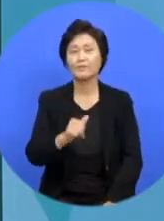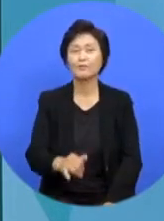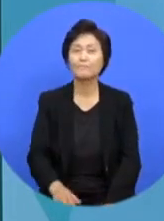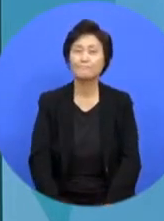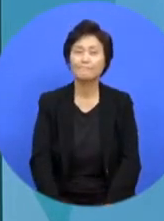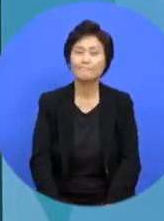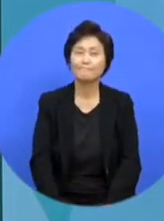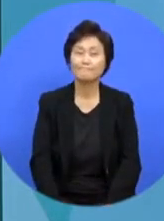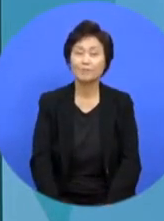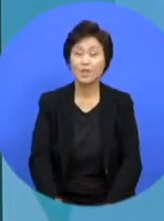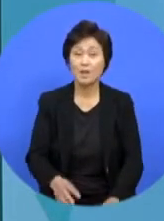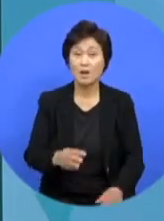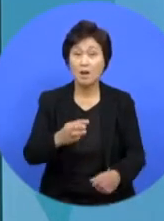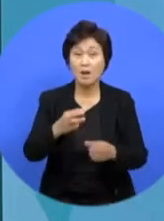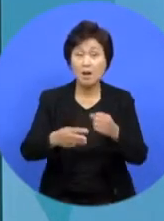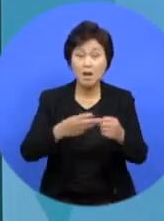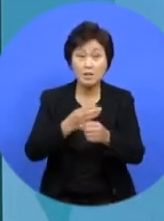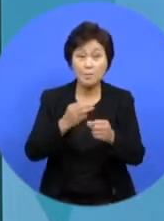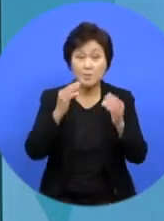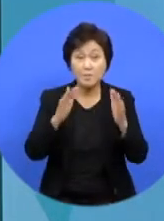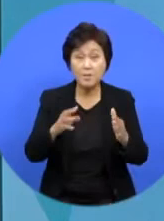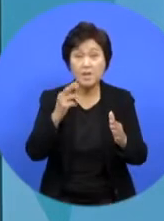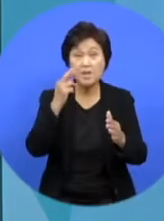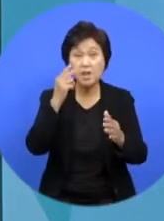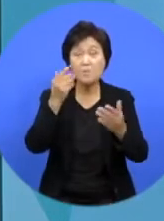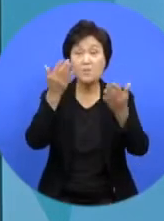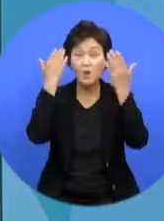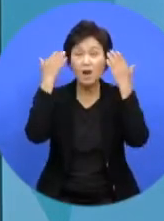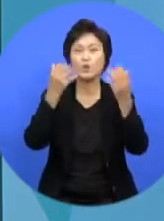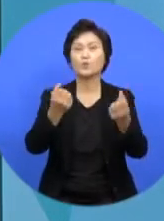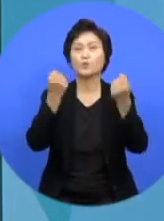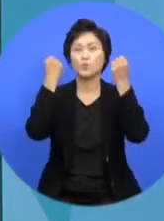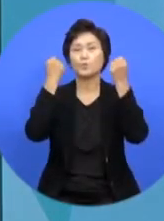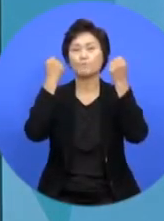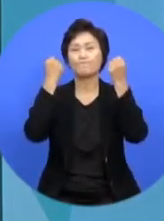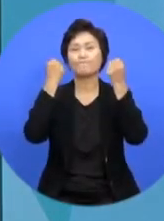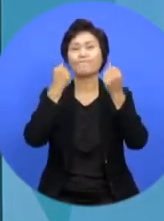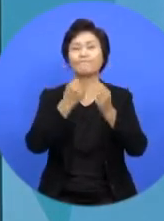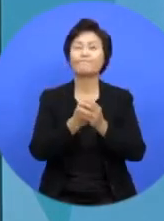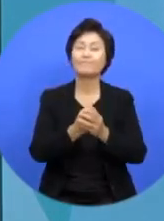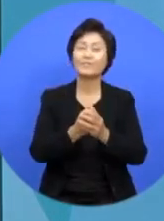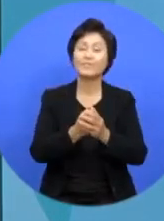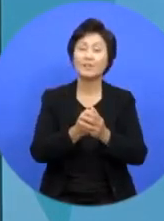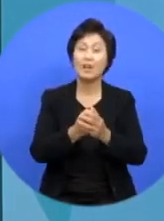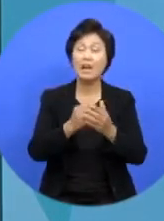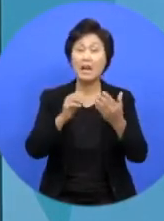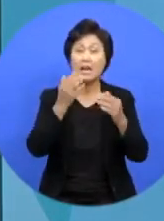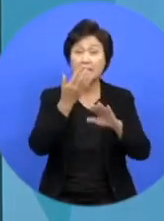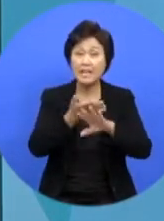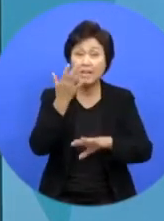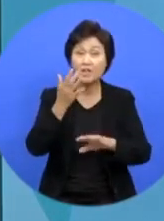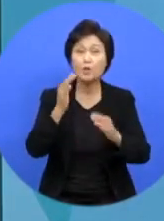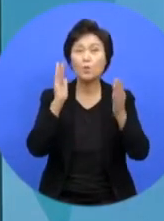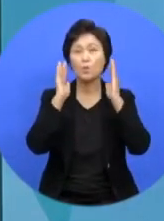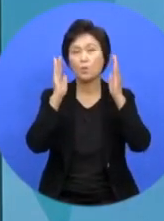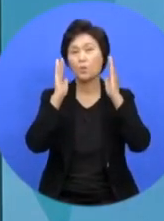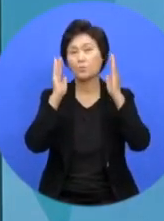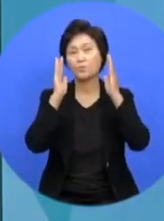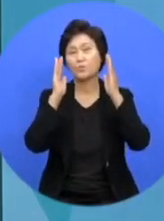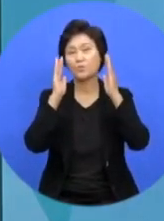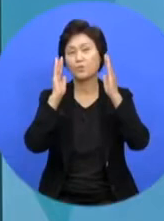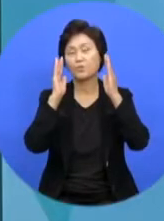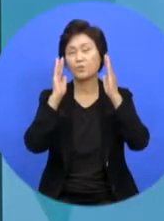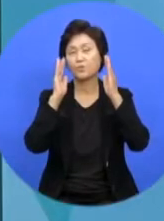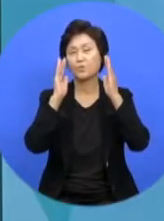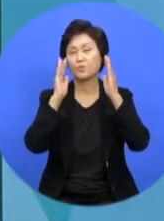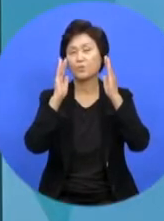갔는데 네. 3년 만에 조기 졸업을 했어요. 그러니까 그렇게 뭐 과외나 이렇게 이런 걸